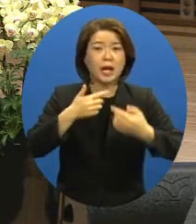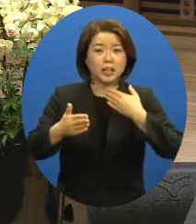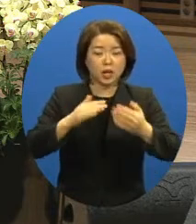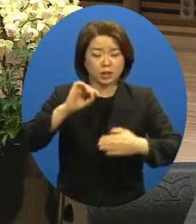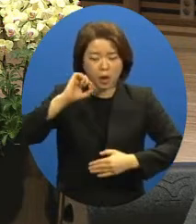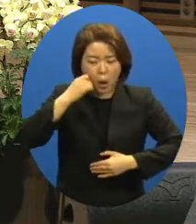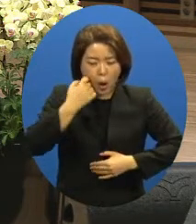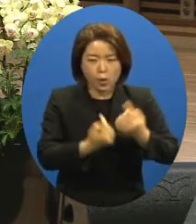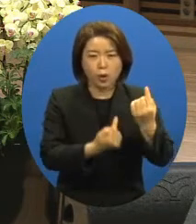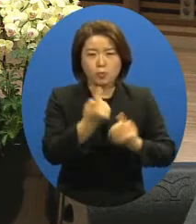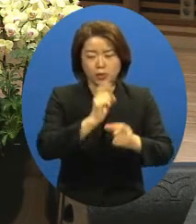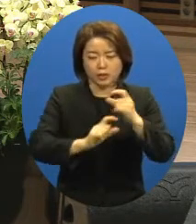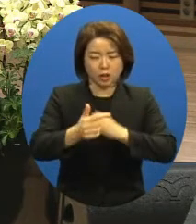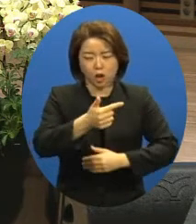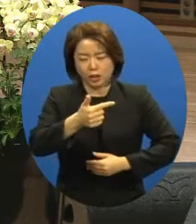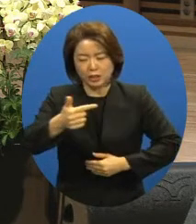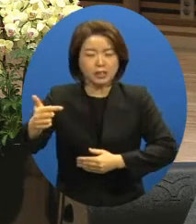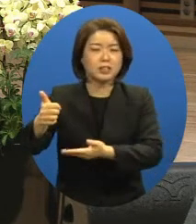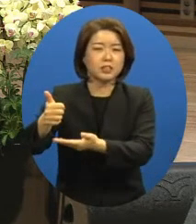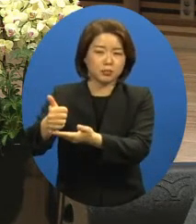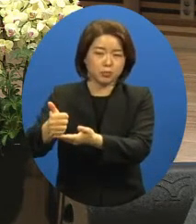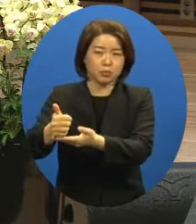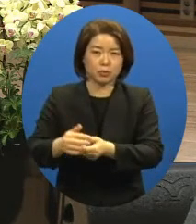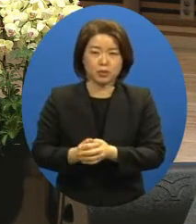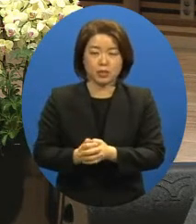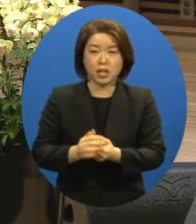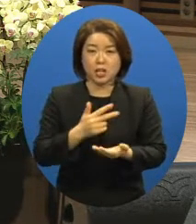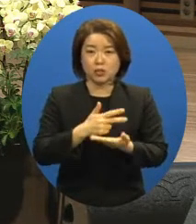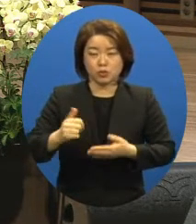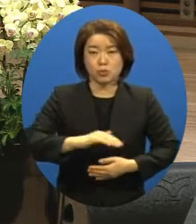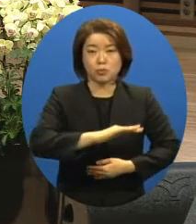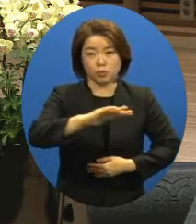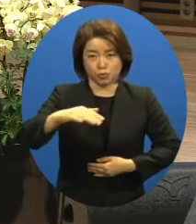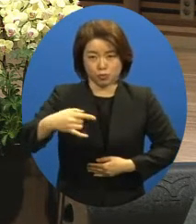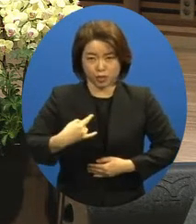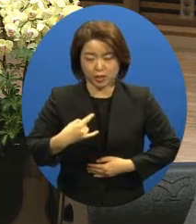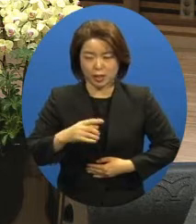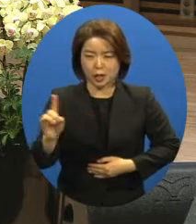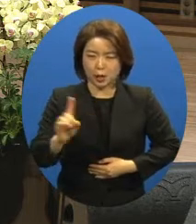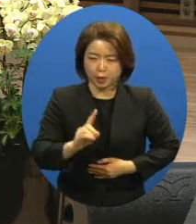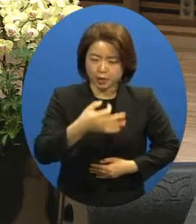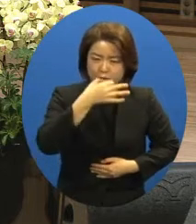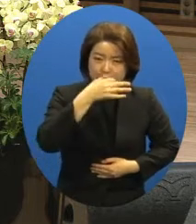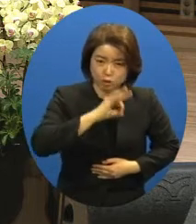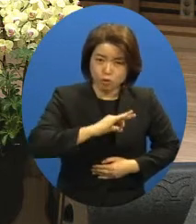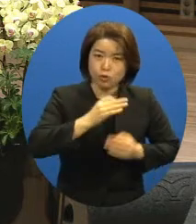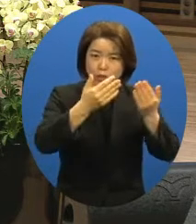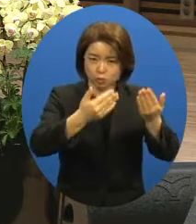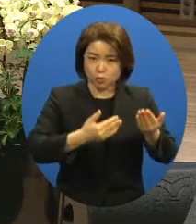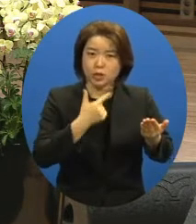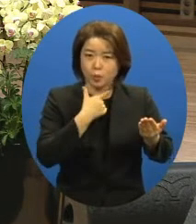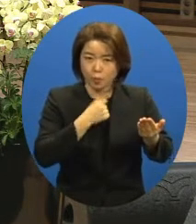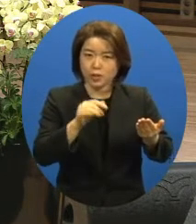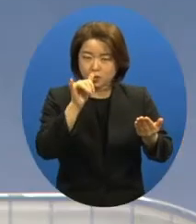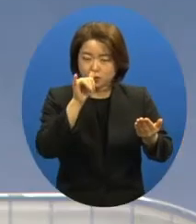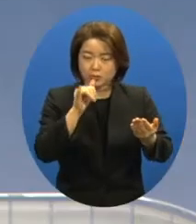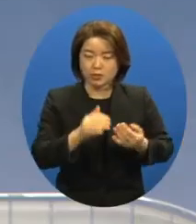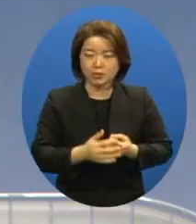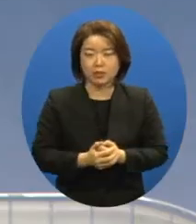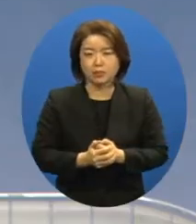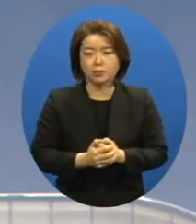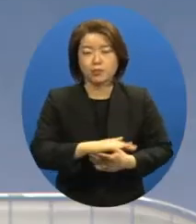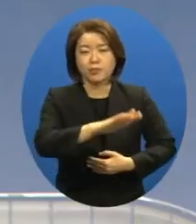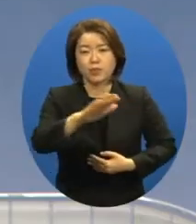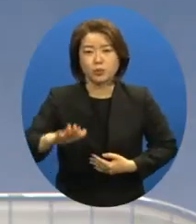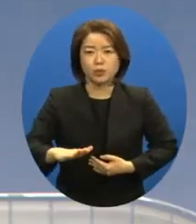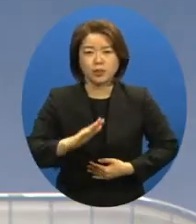훨씬 더 크신 분이십니다. 주님은 우리에게 어떤 유익을 주시기를 원하십니다. 우리가